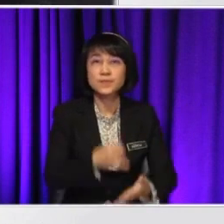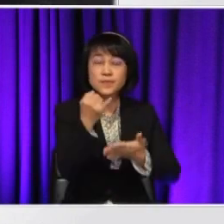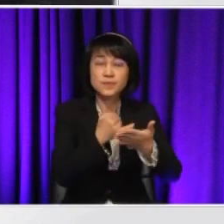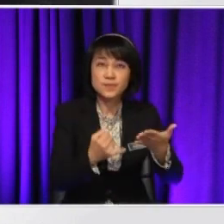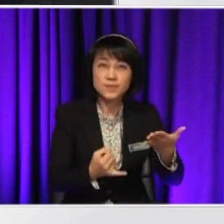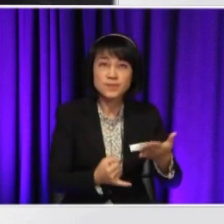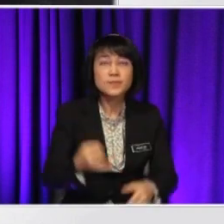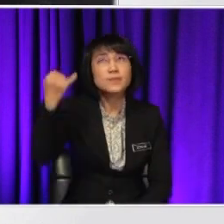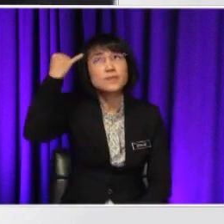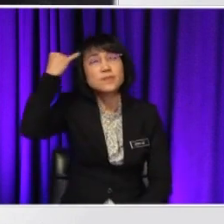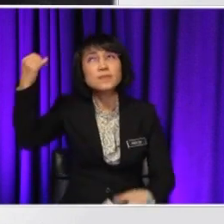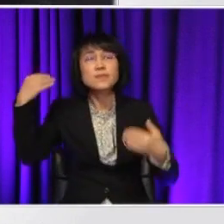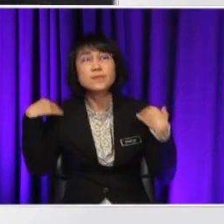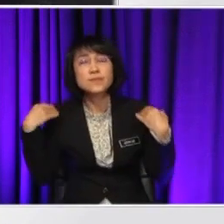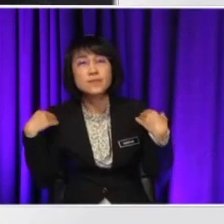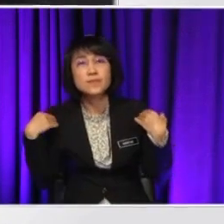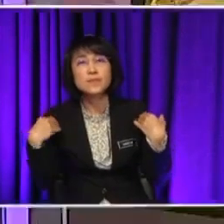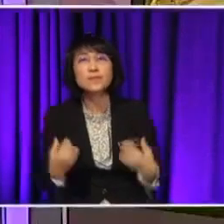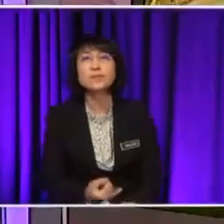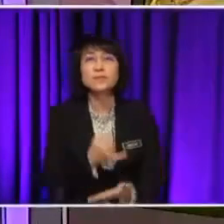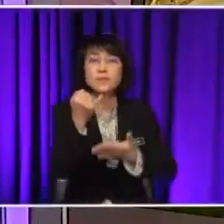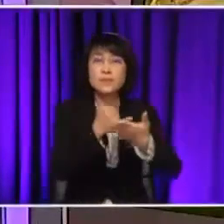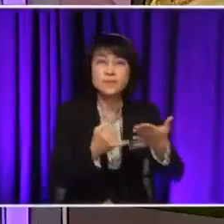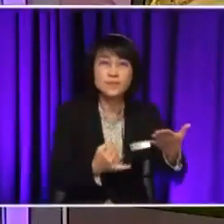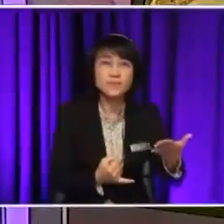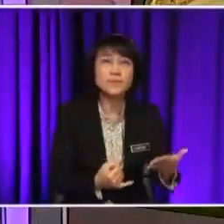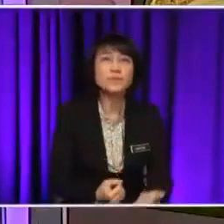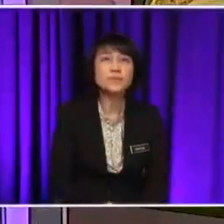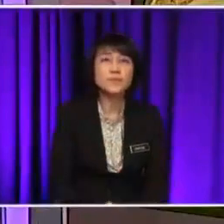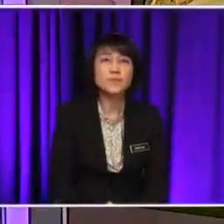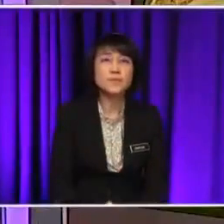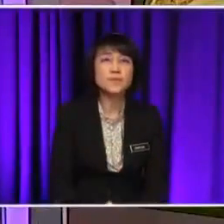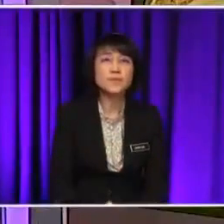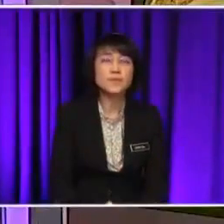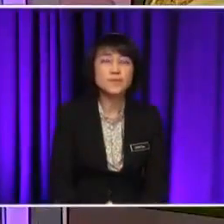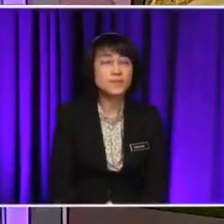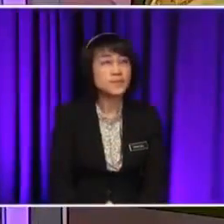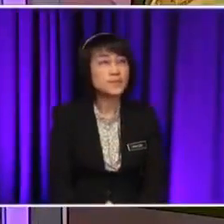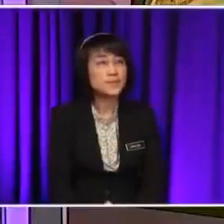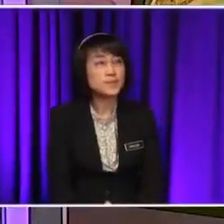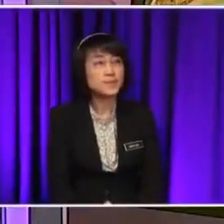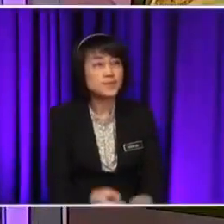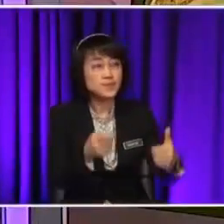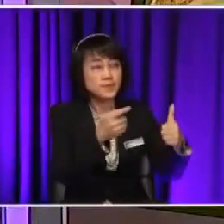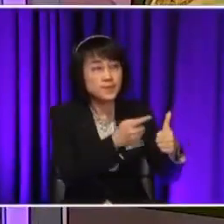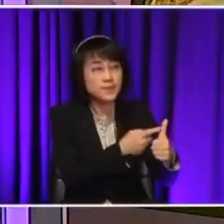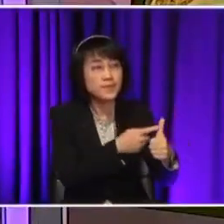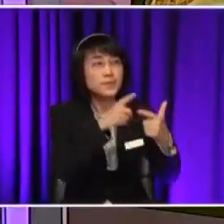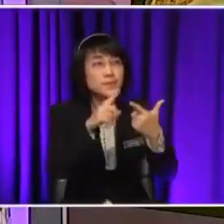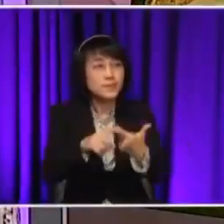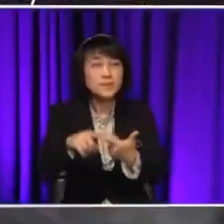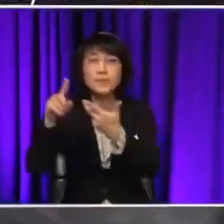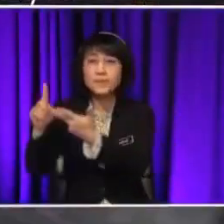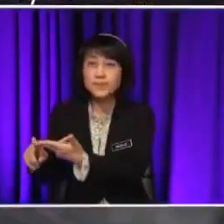idea yang kita ada, kita akan hasilkan beberapa lakaran kenet untuk menghasilkan reka letak yang menarik. Daripada reka letak yang paling menarik, barulah